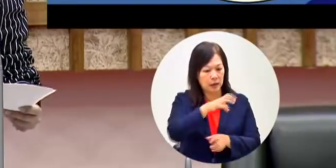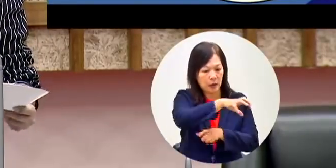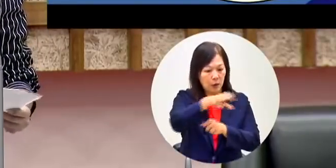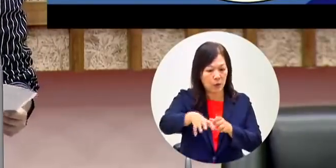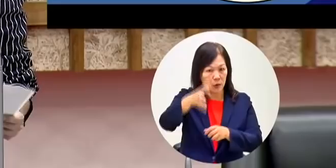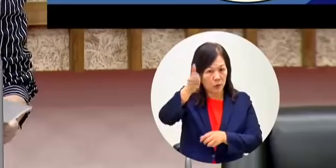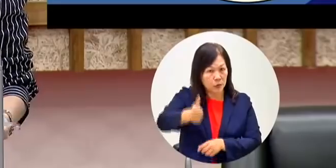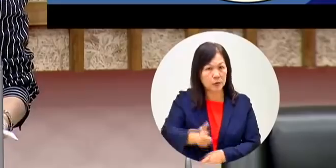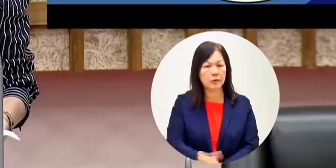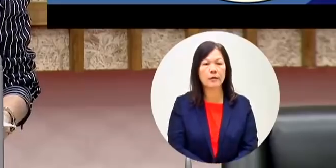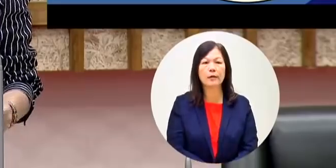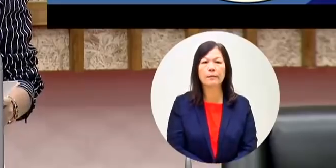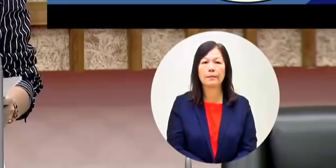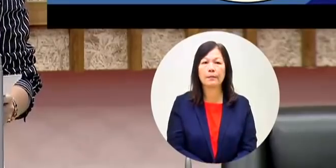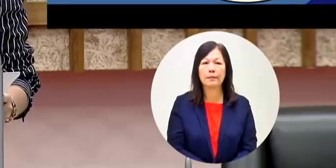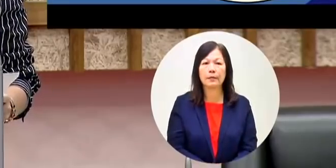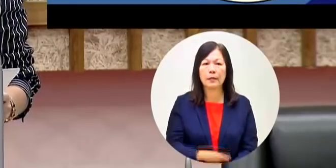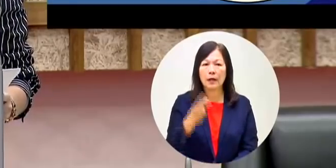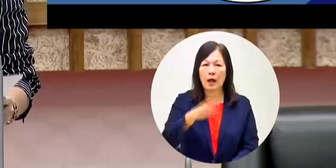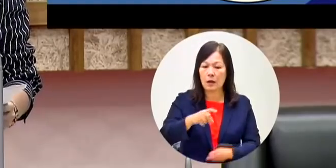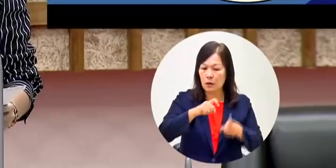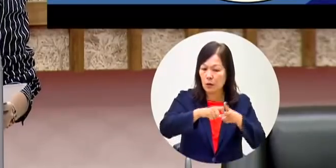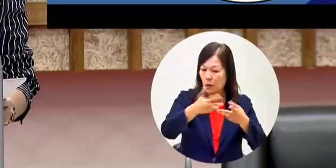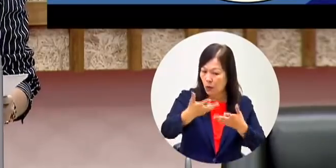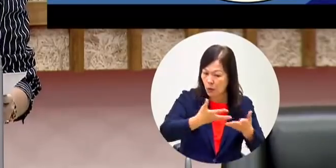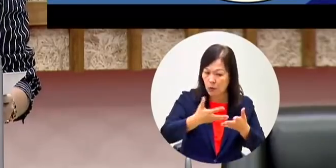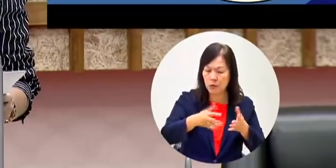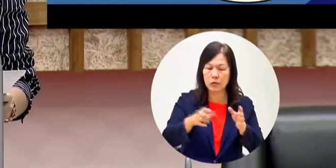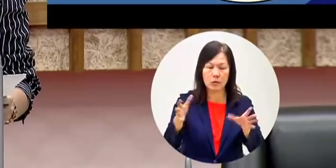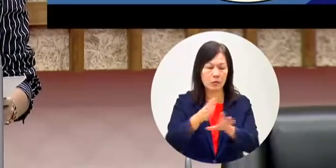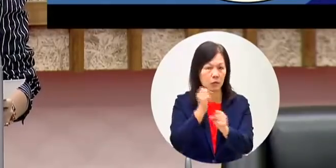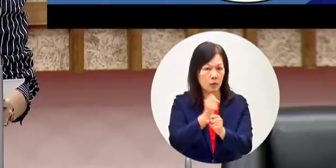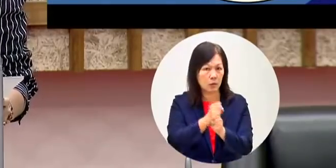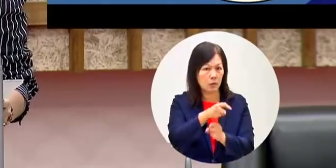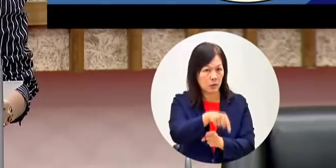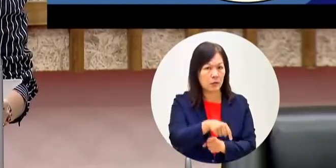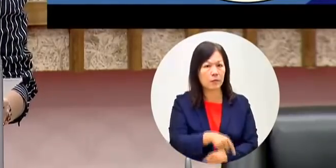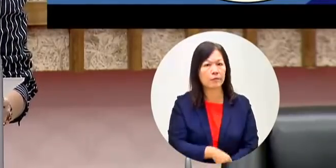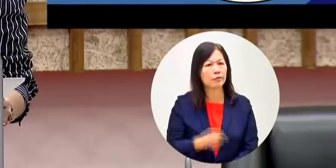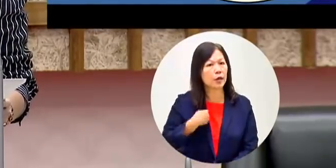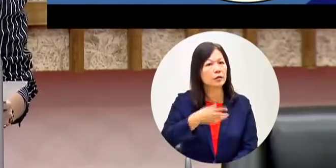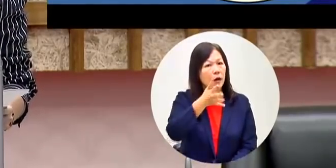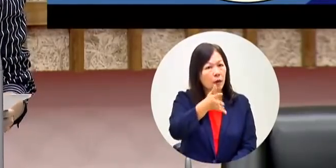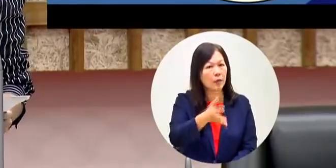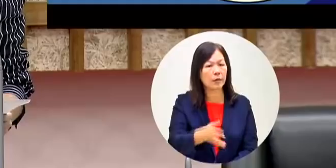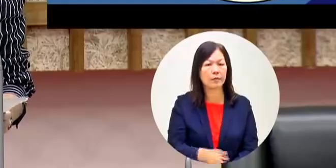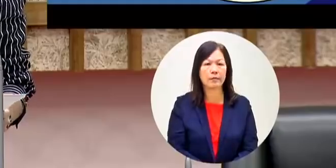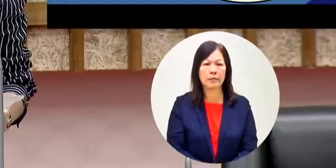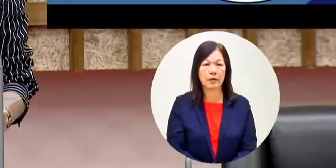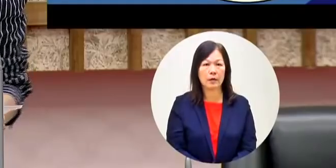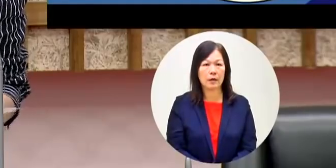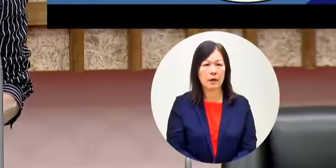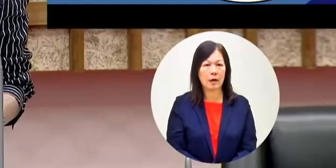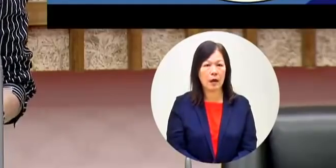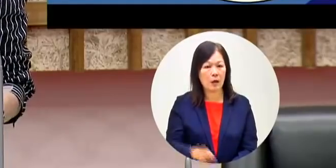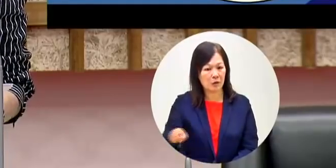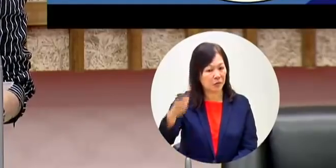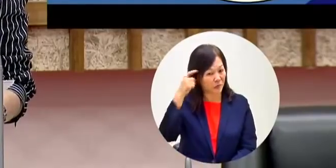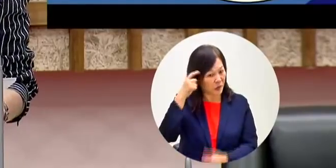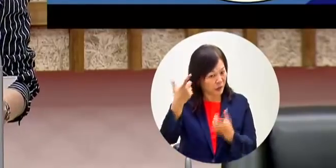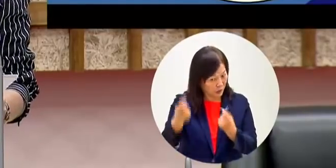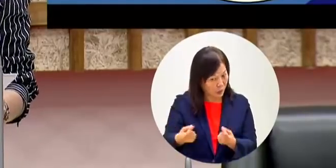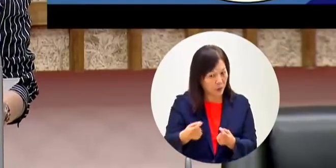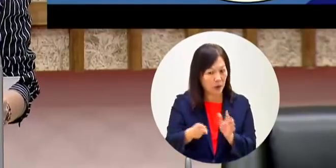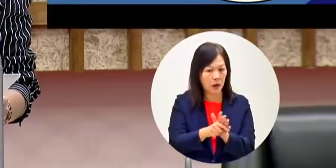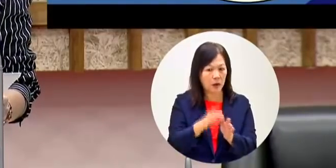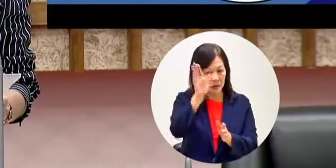公务上面的同仁，我想请问哈，是否跟你有一致的想法跟态度？因为为什么要这样